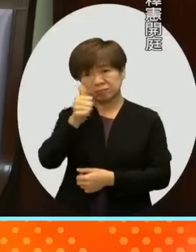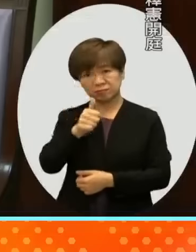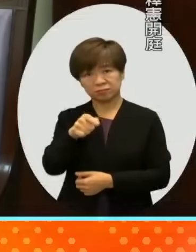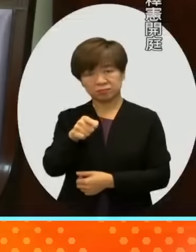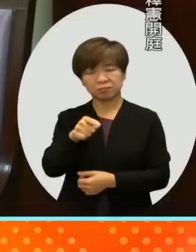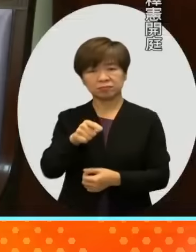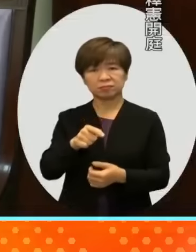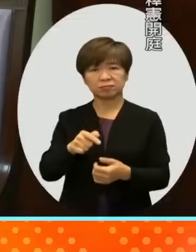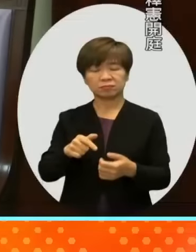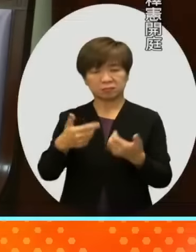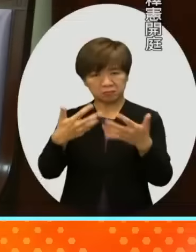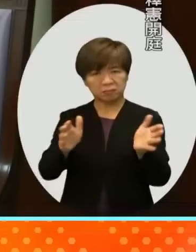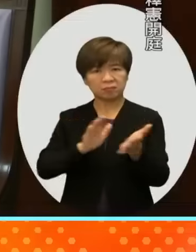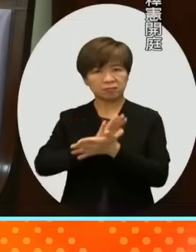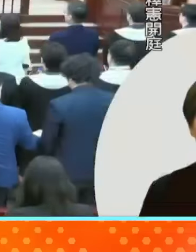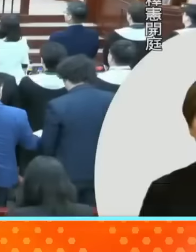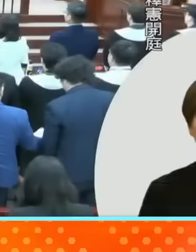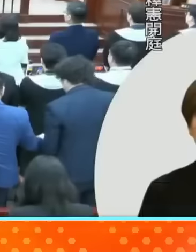就送办，